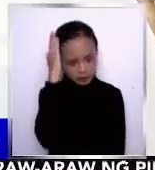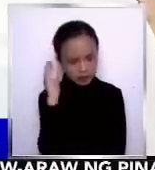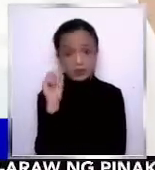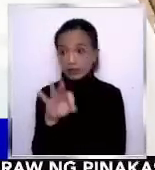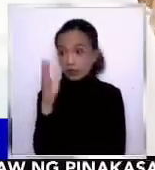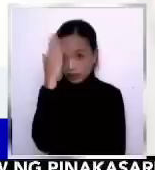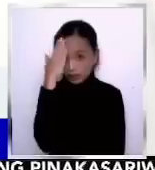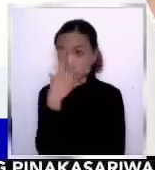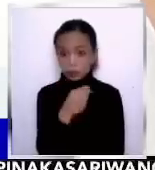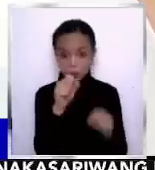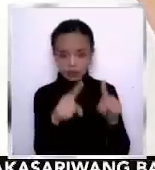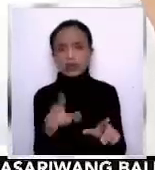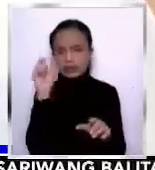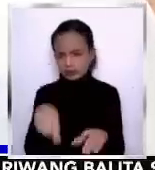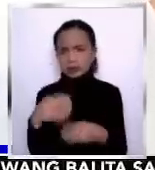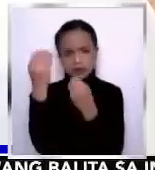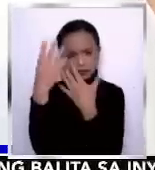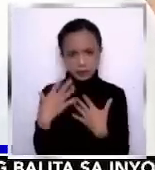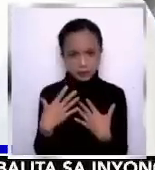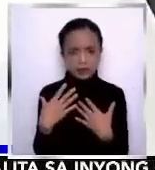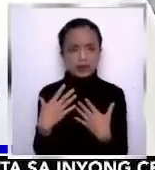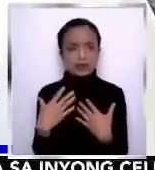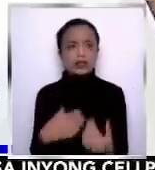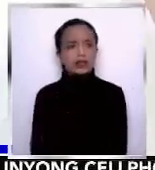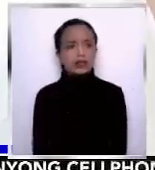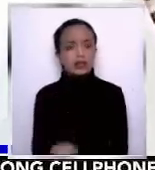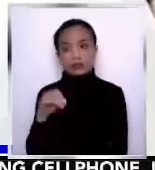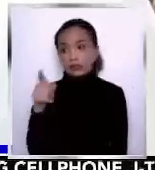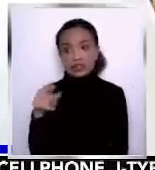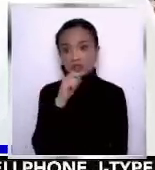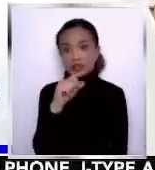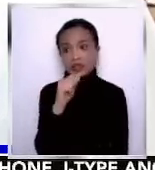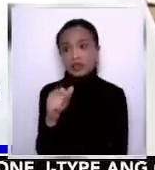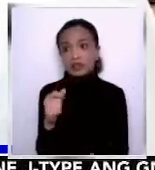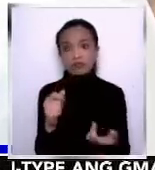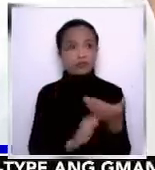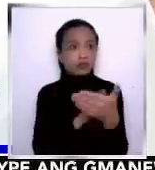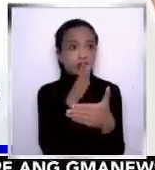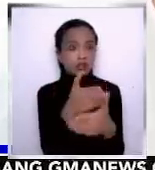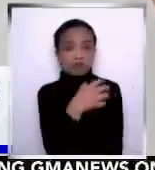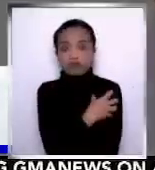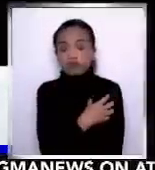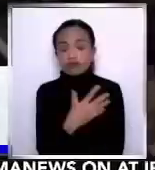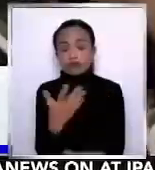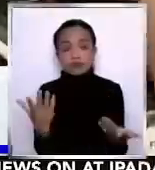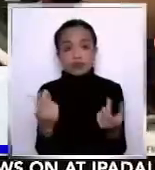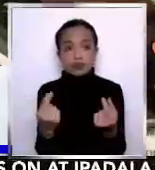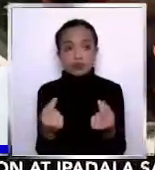yung gumawa noon. Hanggat na hindi nila tineturn over sa PNP, ay i-operate namin na